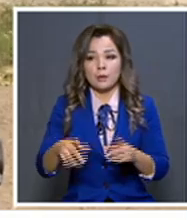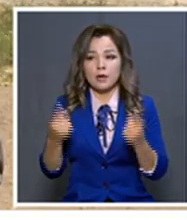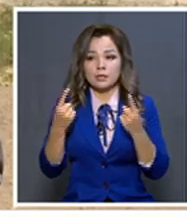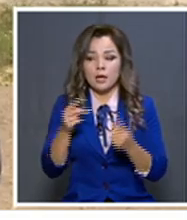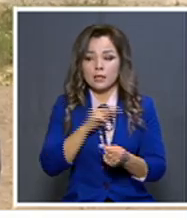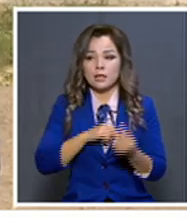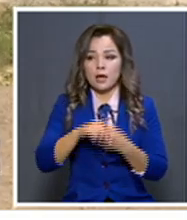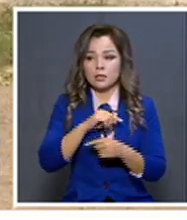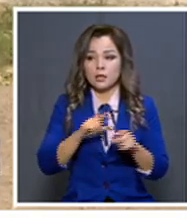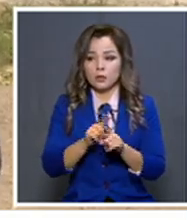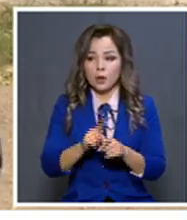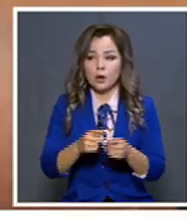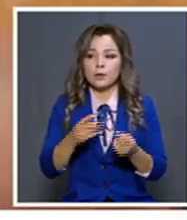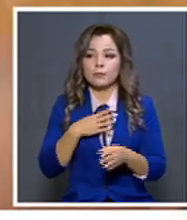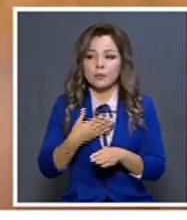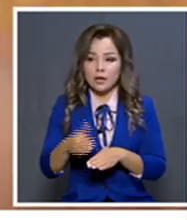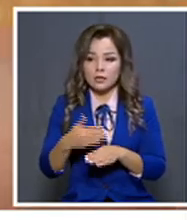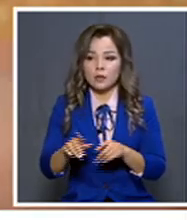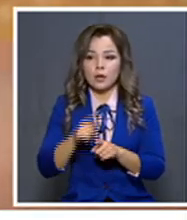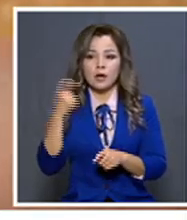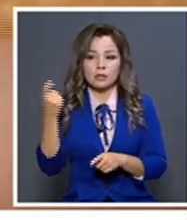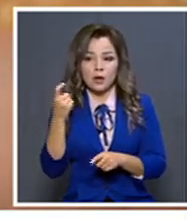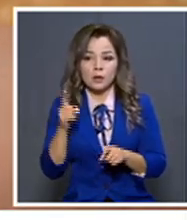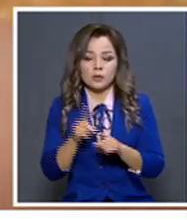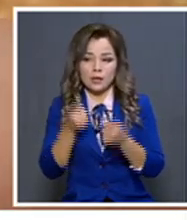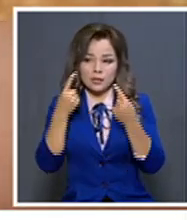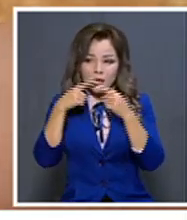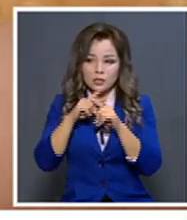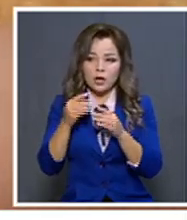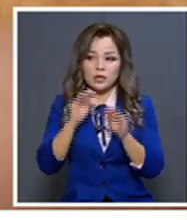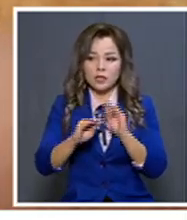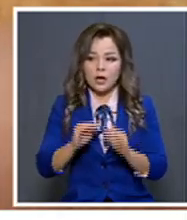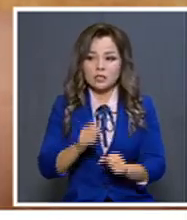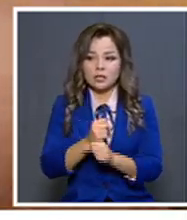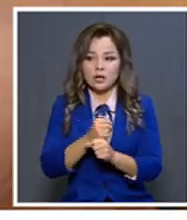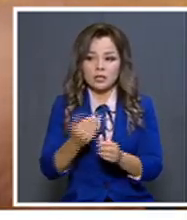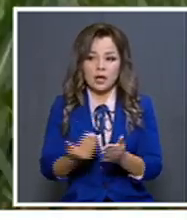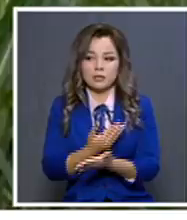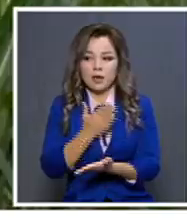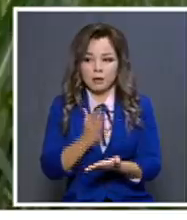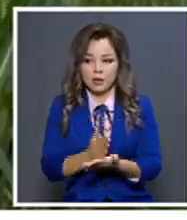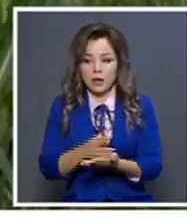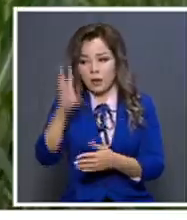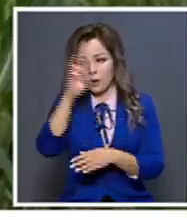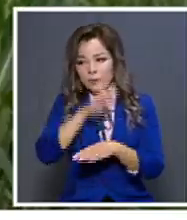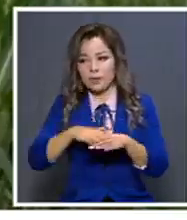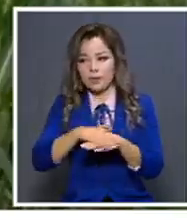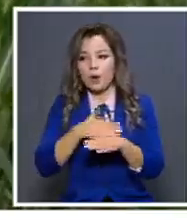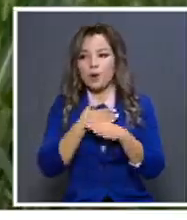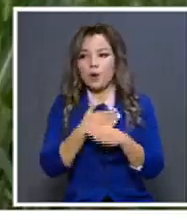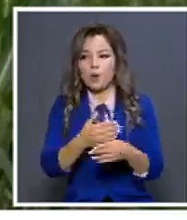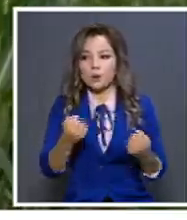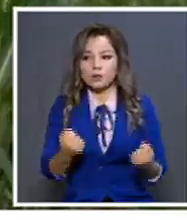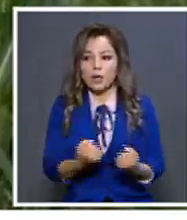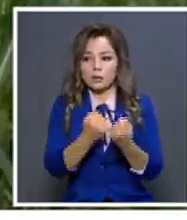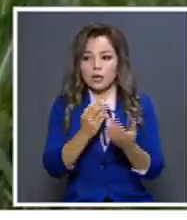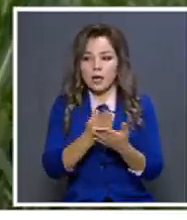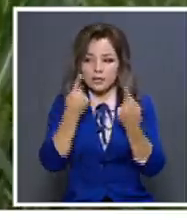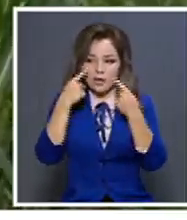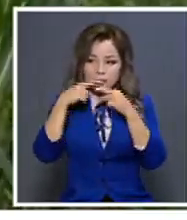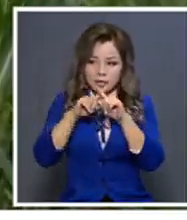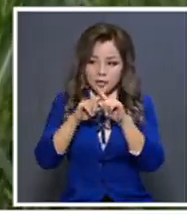емес, ұсақ шаруа қожалықтарының өзі техникаларын жаңартып жатыр. Мемлекеттің қолдауының арқасында техника